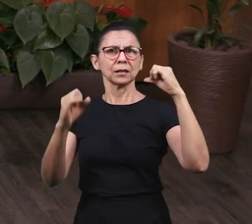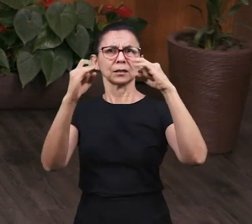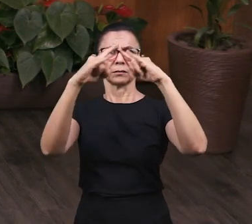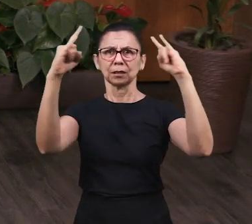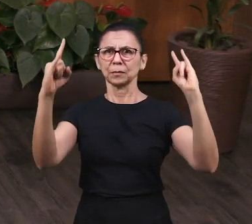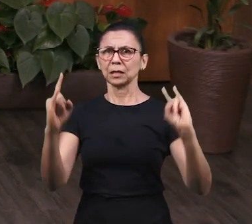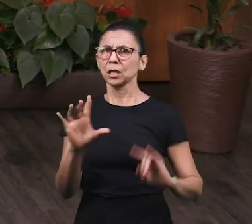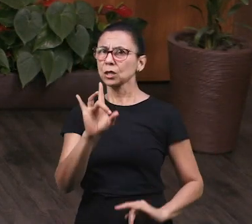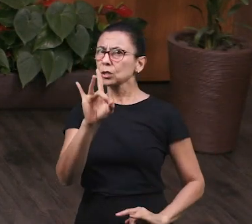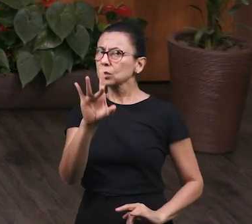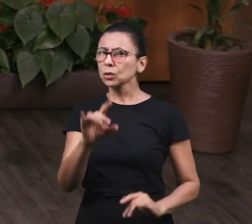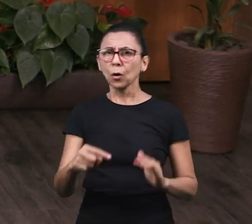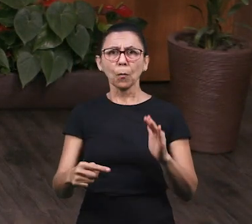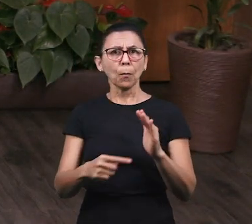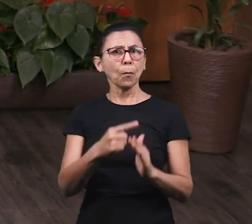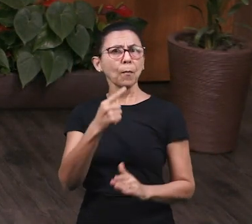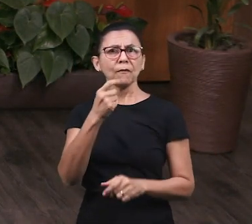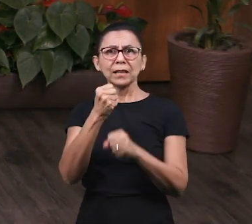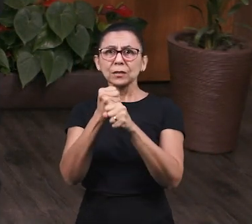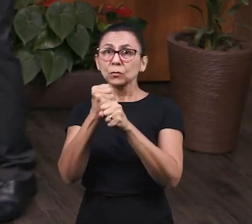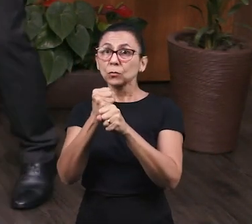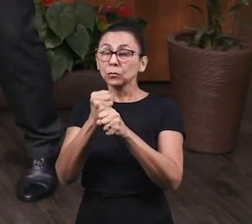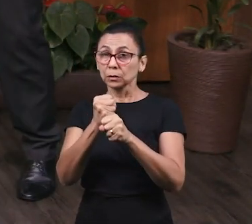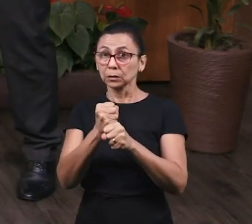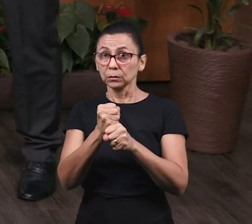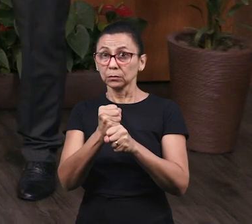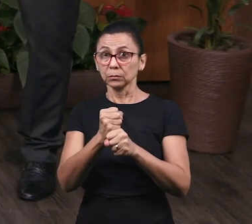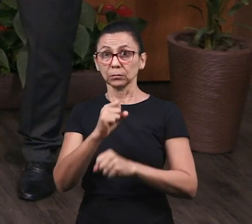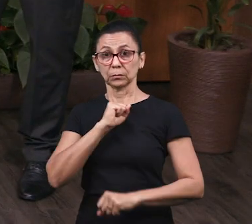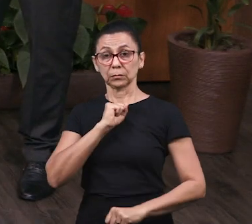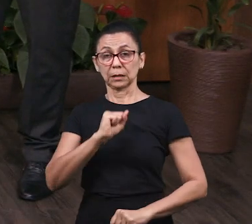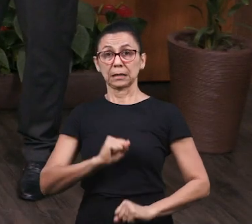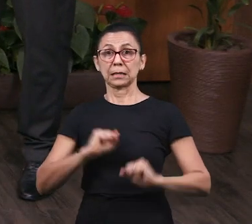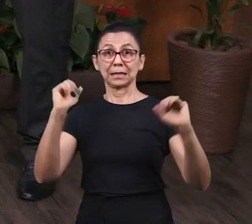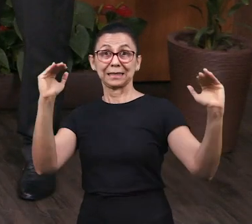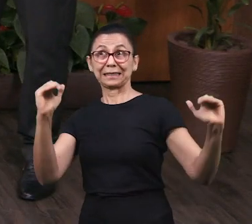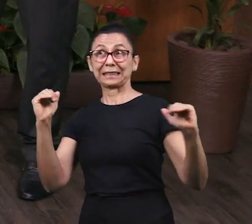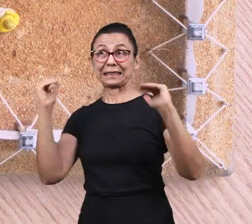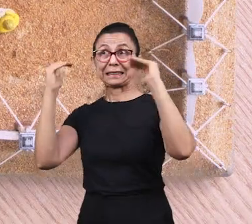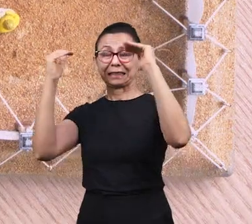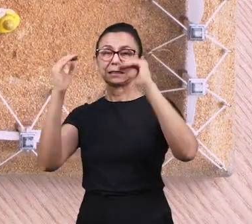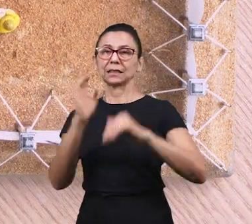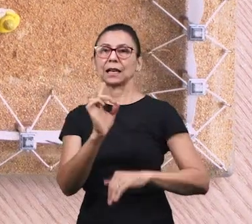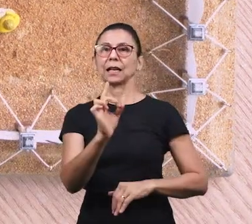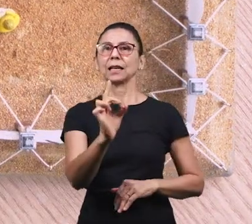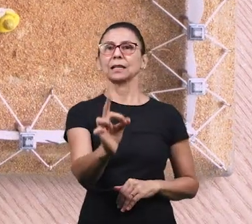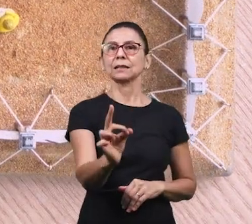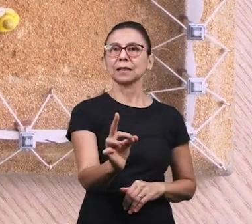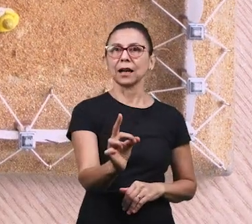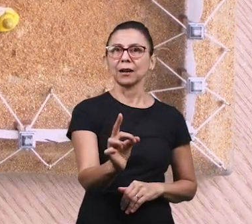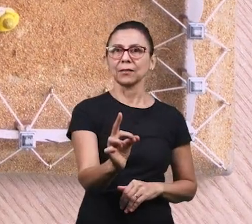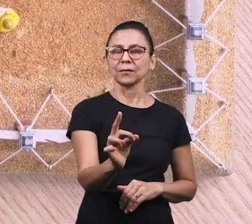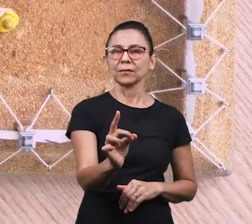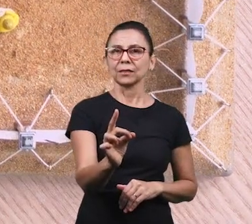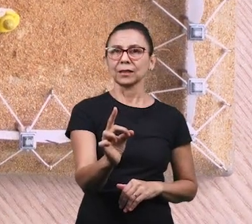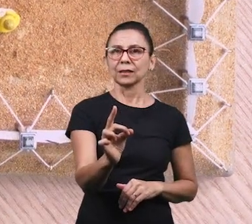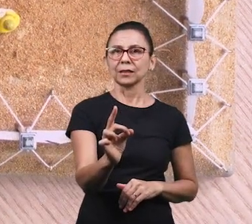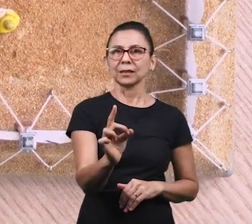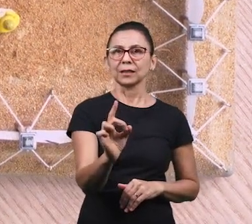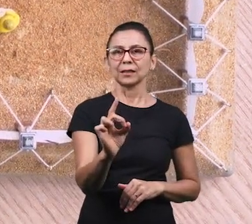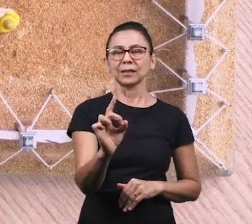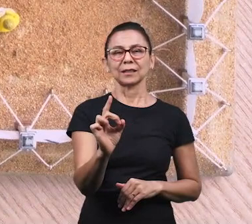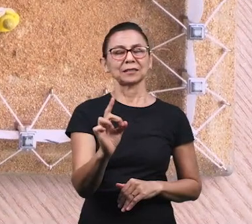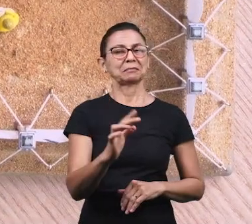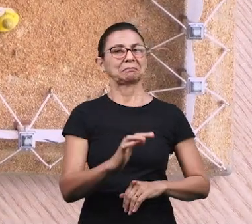était réservée aux sacrificateurs et dans le Saint des Saints une fois par an au souverain sacrificateur, cela n'existe